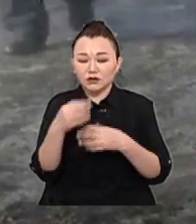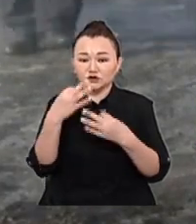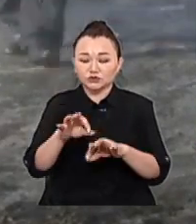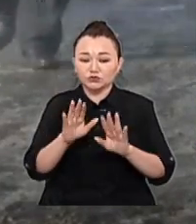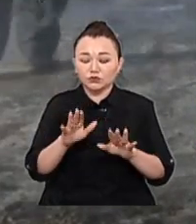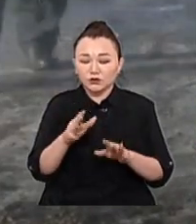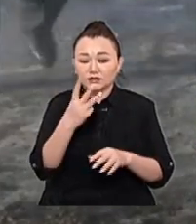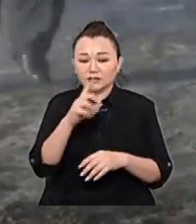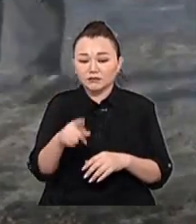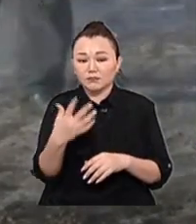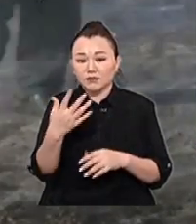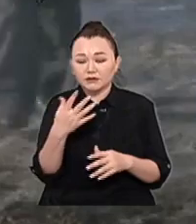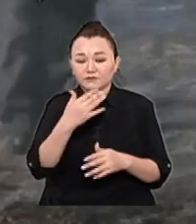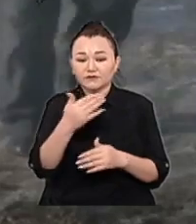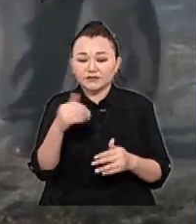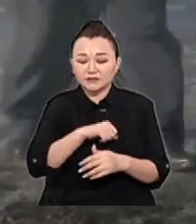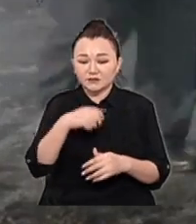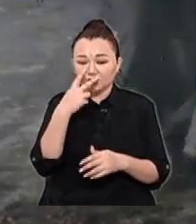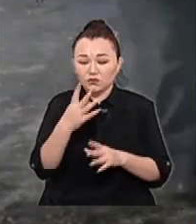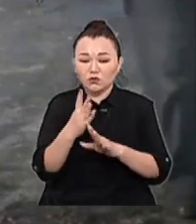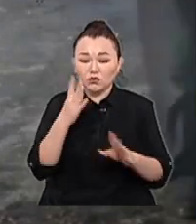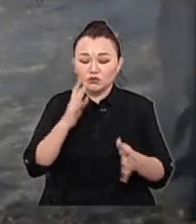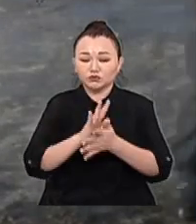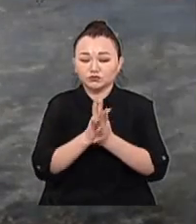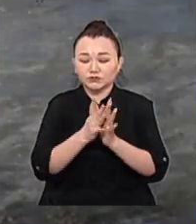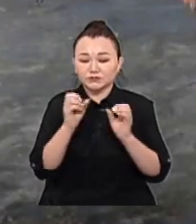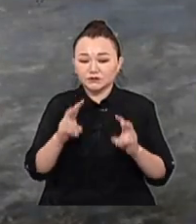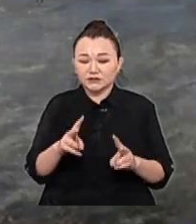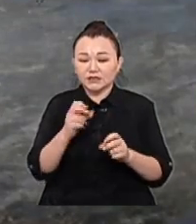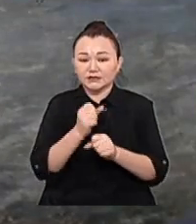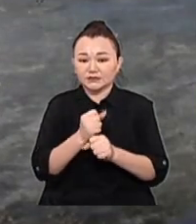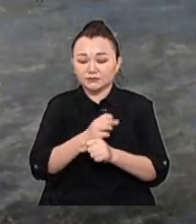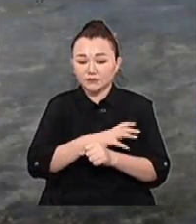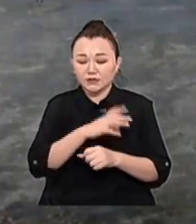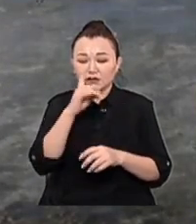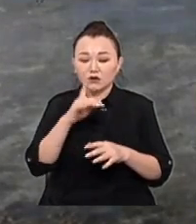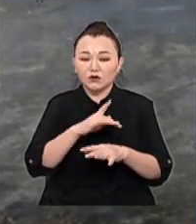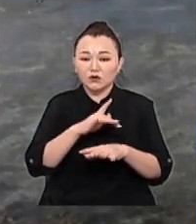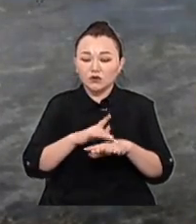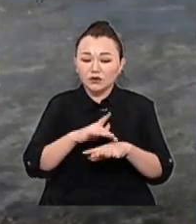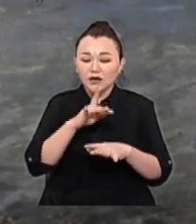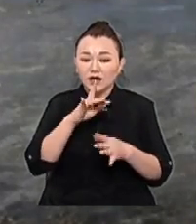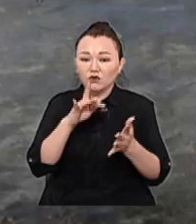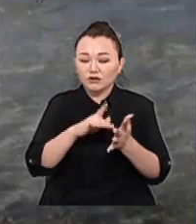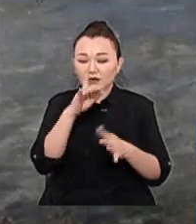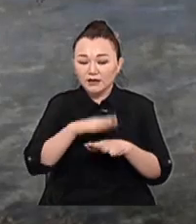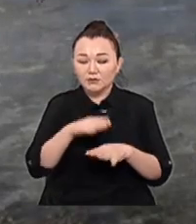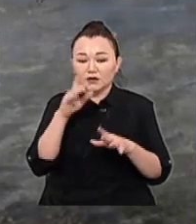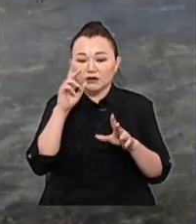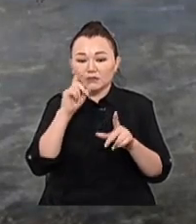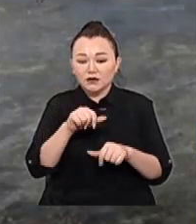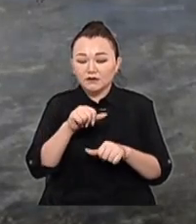тонна аралығында болады. Өздеріңіз көріп отырсыздар, кезектілік қойғанбыз арнайы. Қала әкімдігімен, жергілікті атқарушы органмен, құқық қорғау органдары